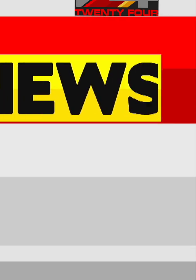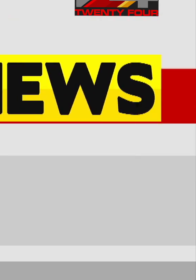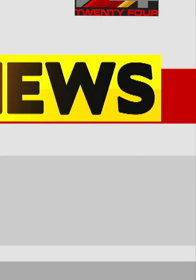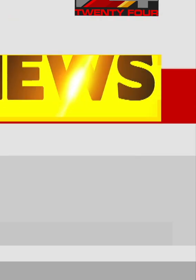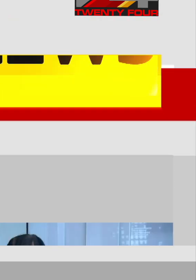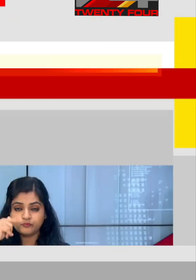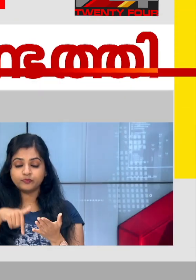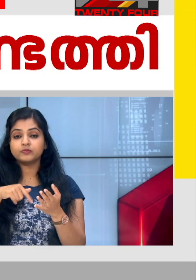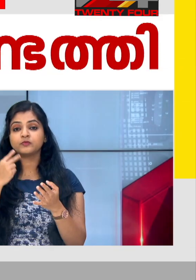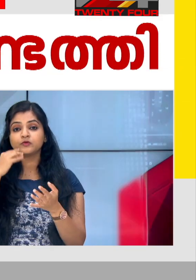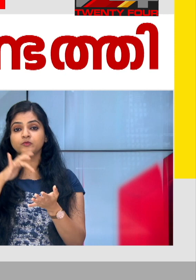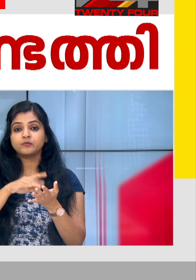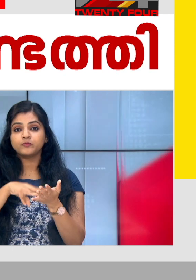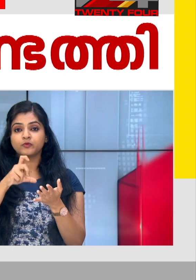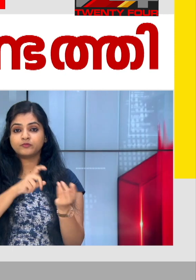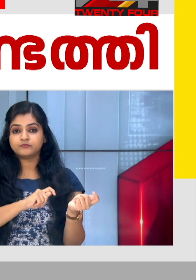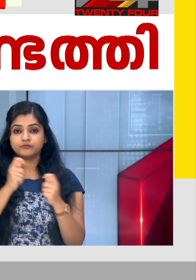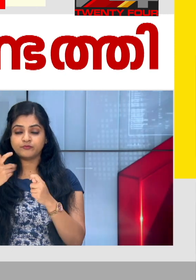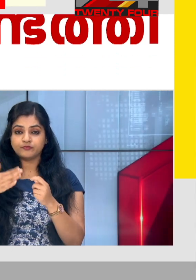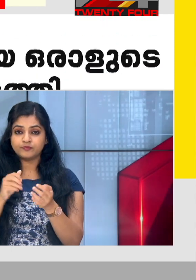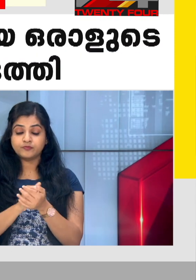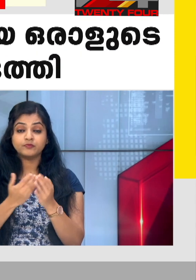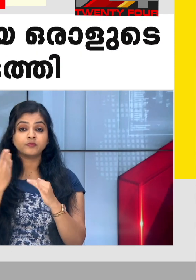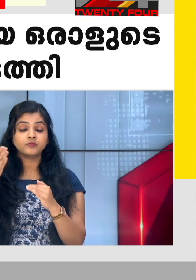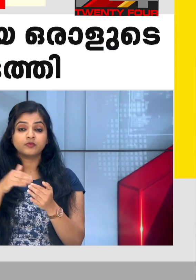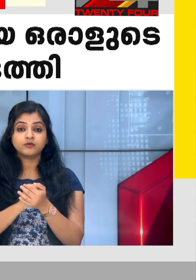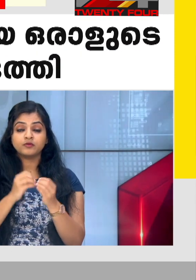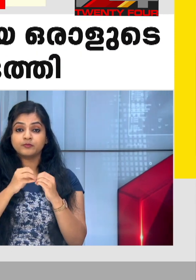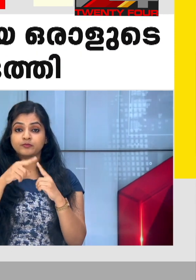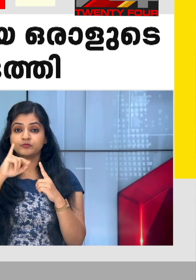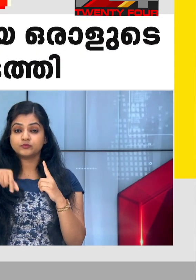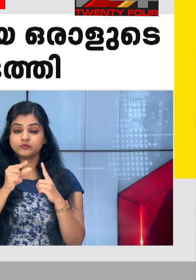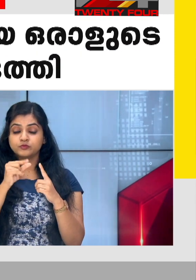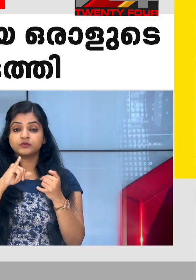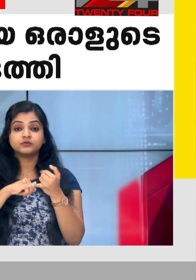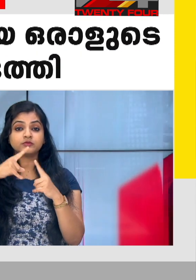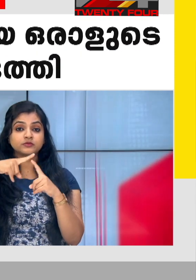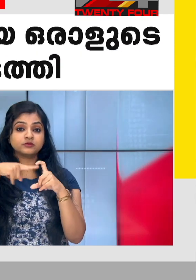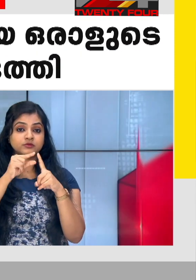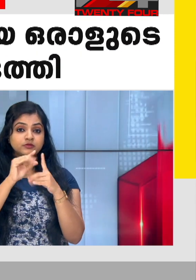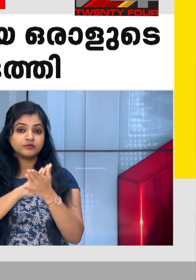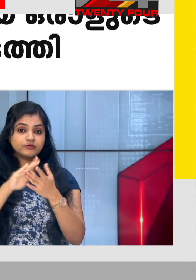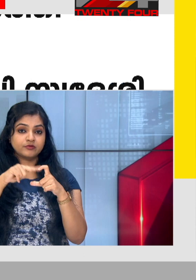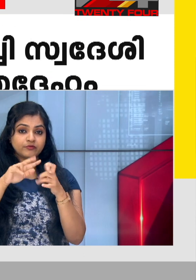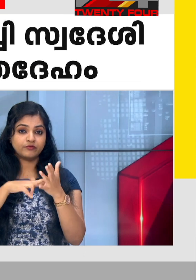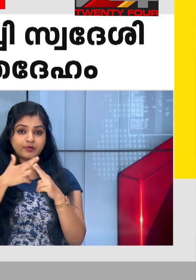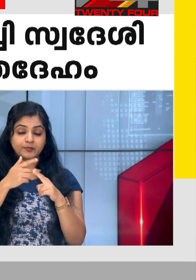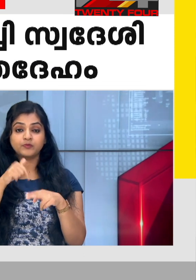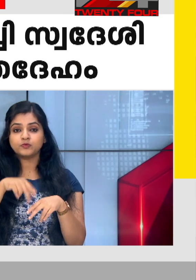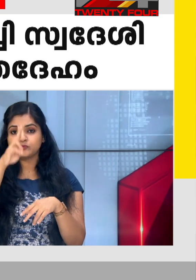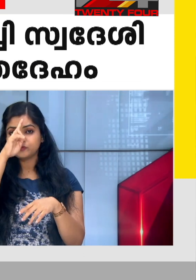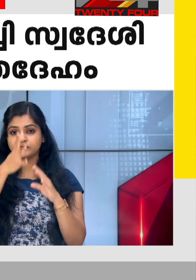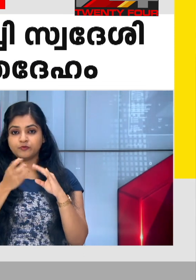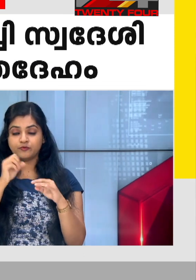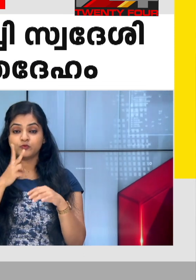തിരുവനന്തപുരം മെഡിക്കൽ കോളേജിലേക്ക് മാറ്റിയത്. നേരത്തെ ബിജു സ്റ്റീഫൻ എന്നയാളെ കൂടി ഉച്ചയോടെ കണ്ടെത്തിയിരുന്നു. ഇങ്ങനെ 2 പേരുടെ മൃതദേഹമാണ്